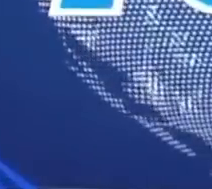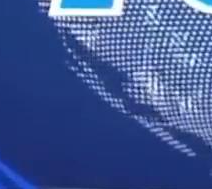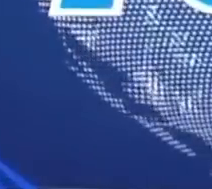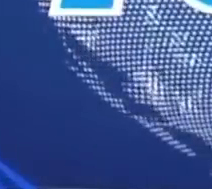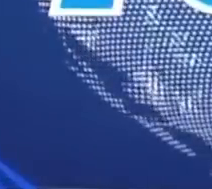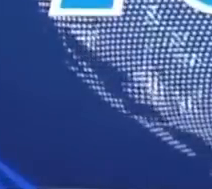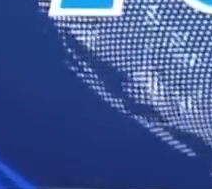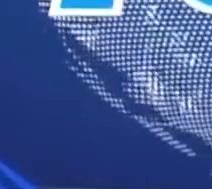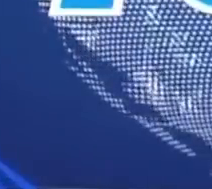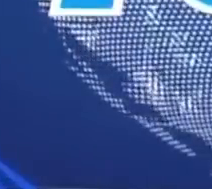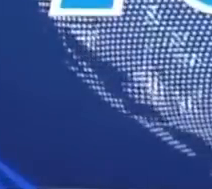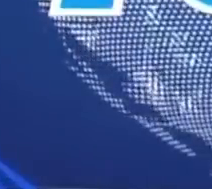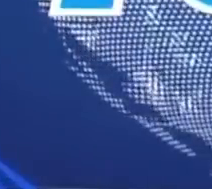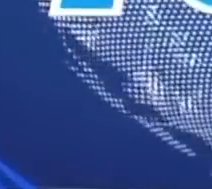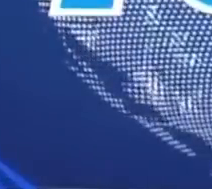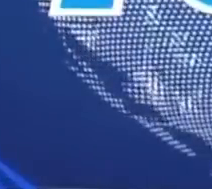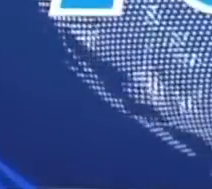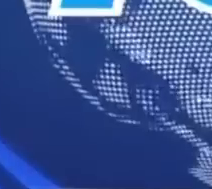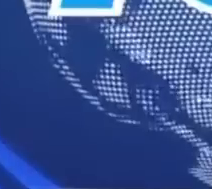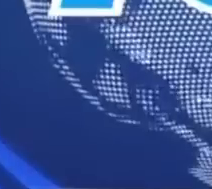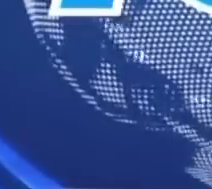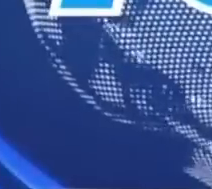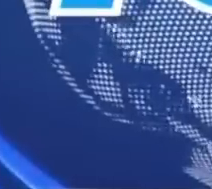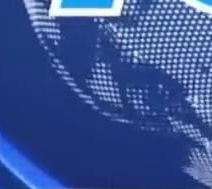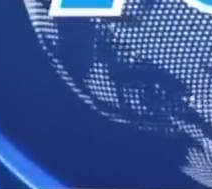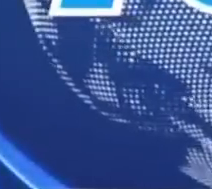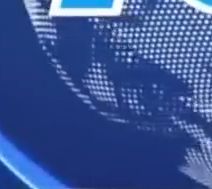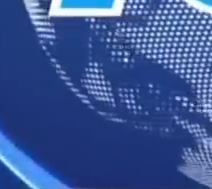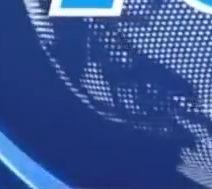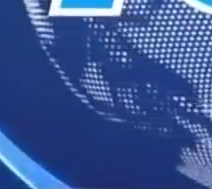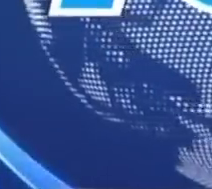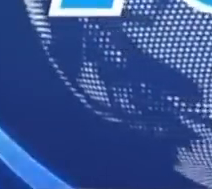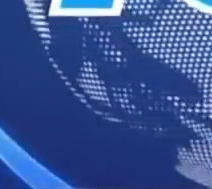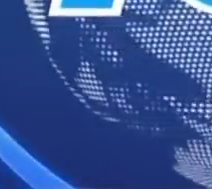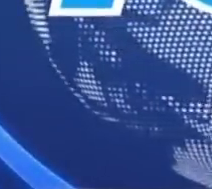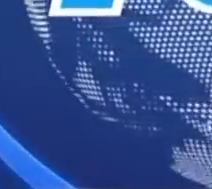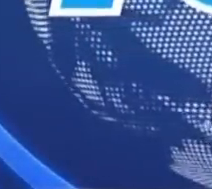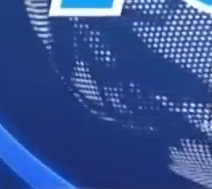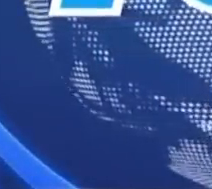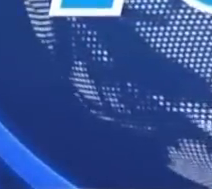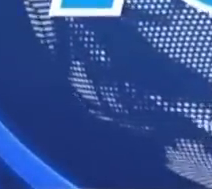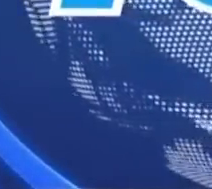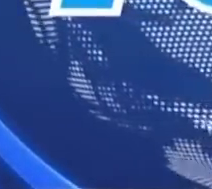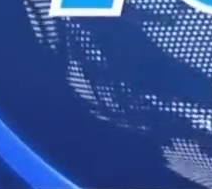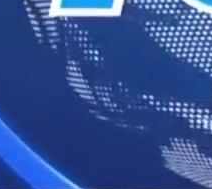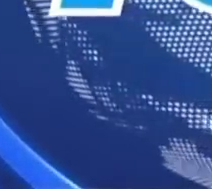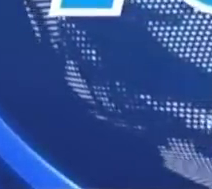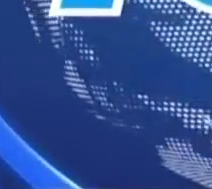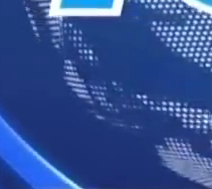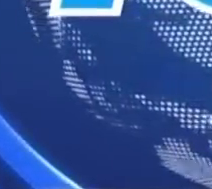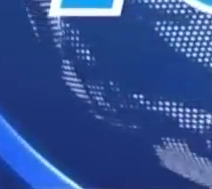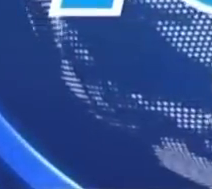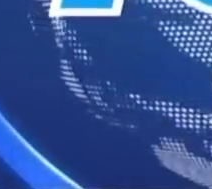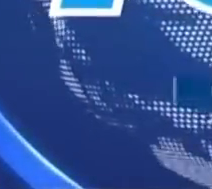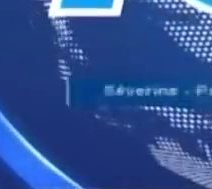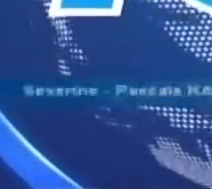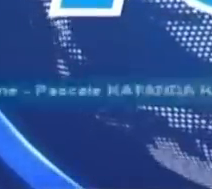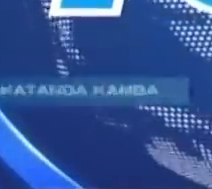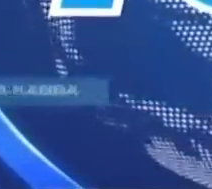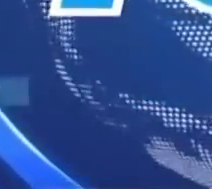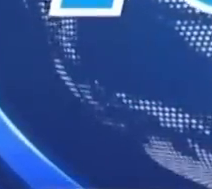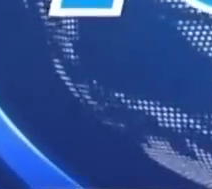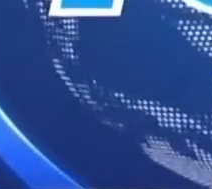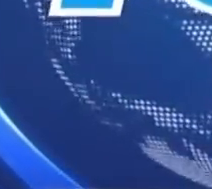Bonsoir à tous et bienvenue dans ce journal qui vous donne une idée de l'actualité en République démocratique du Congo. Au sommaire, c'est